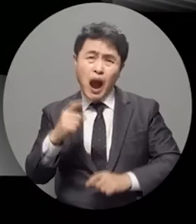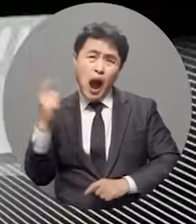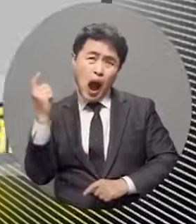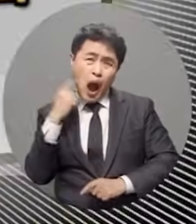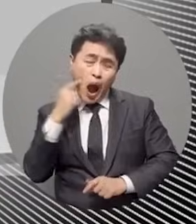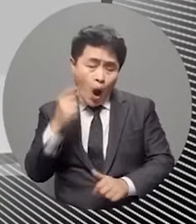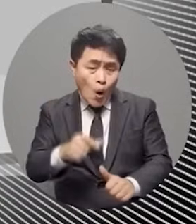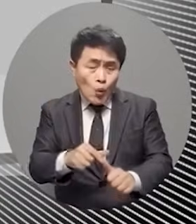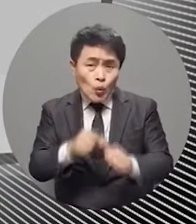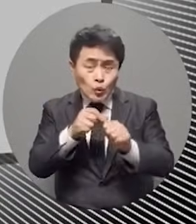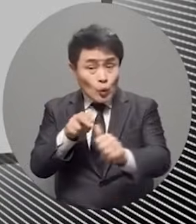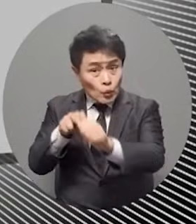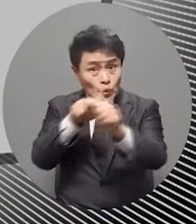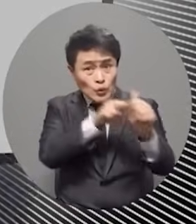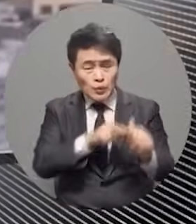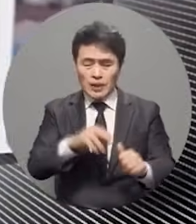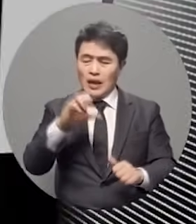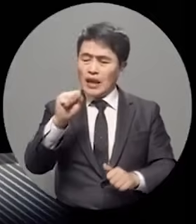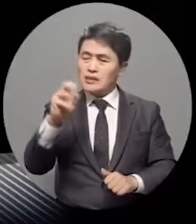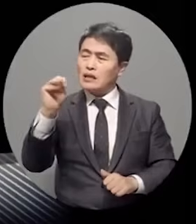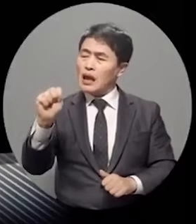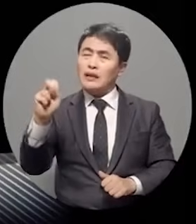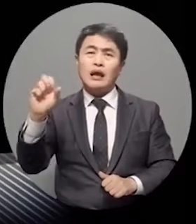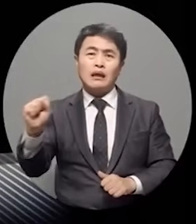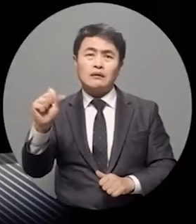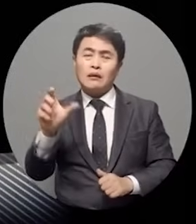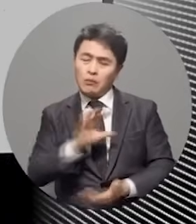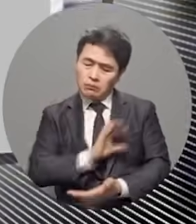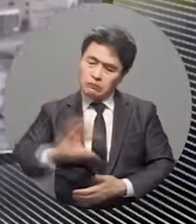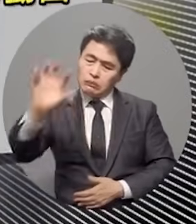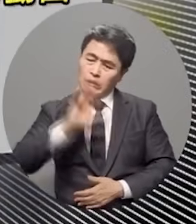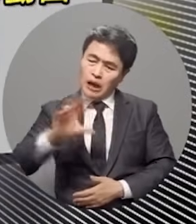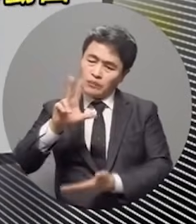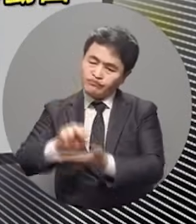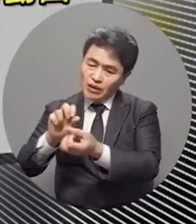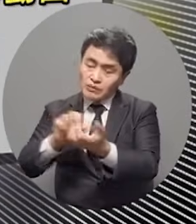구조 요청 정보를 SNS에 올리는 등 논란이 일자